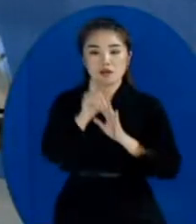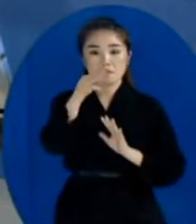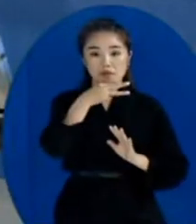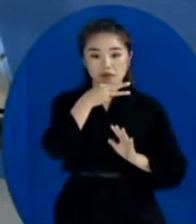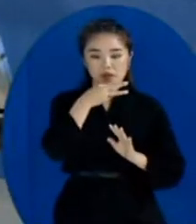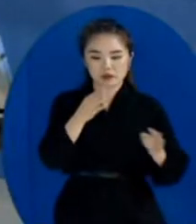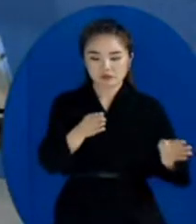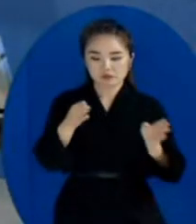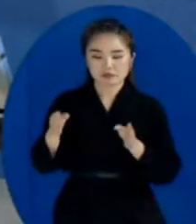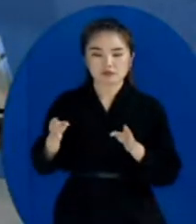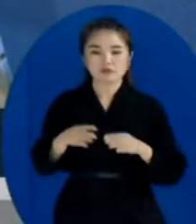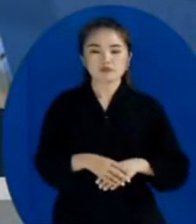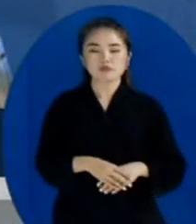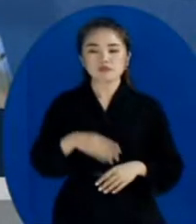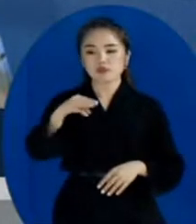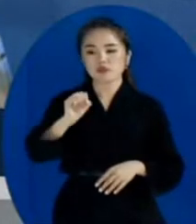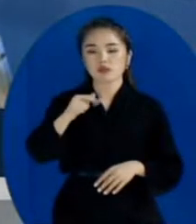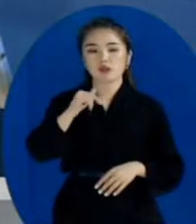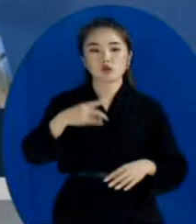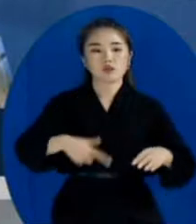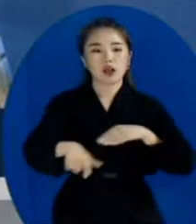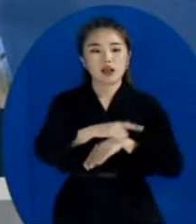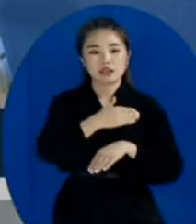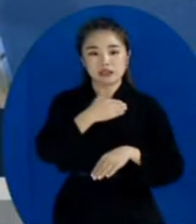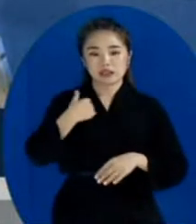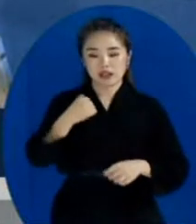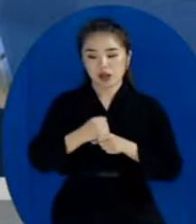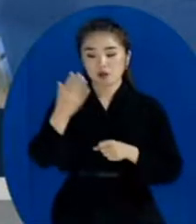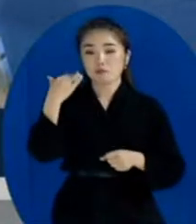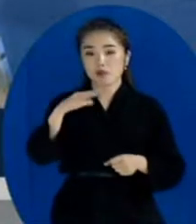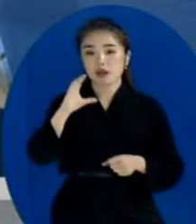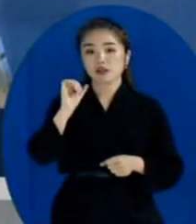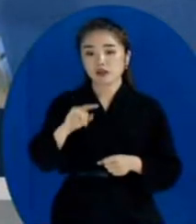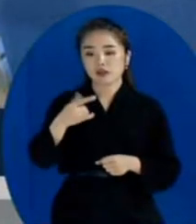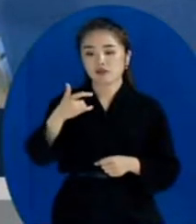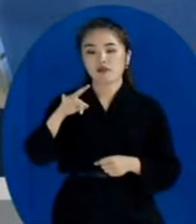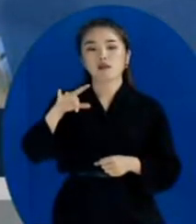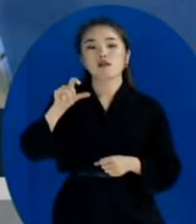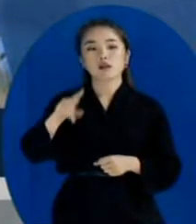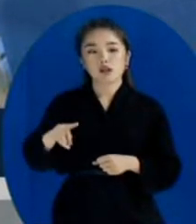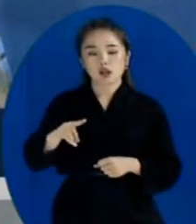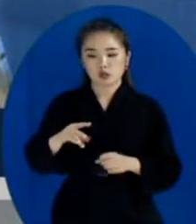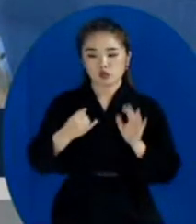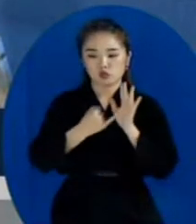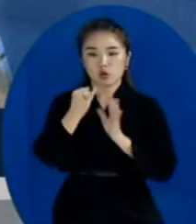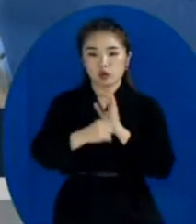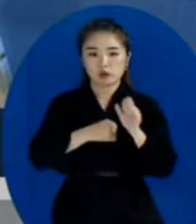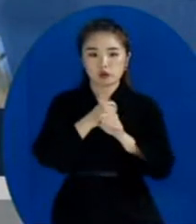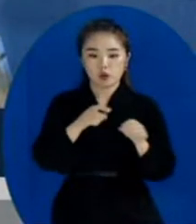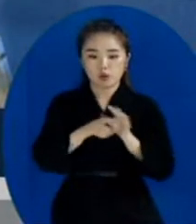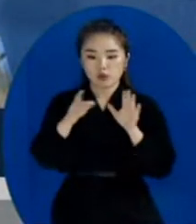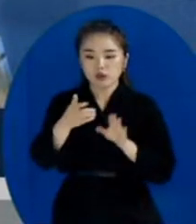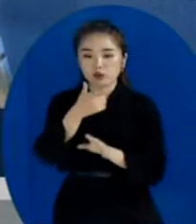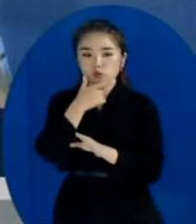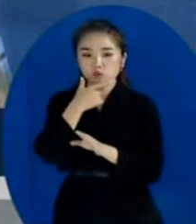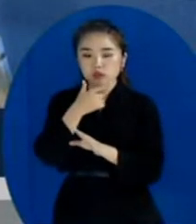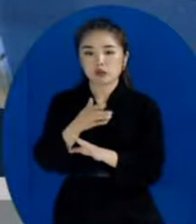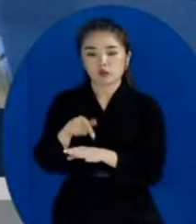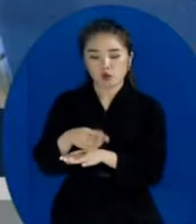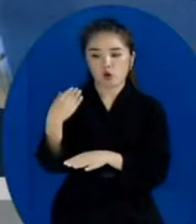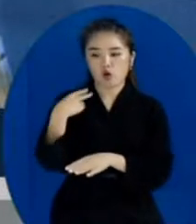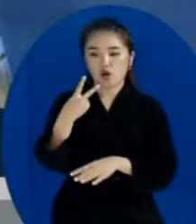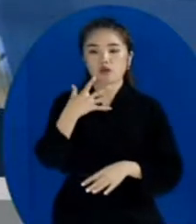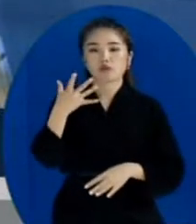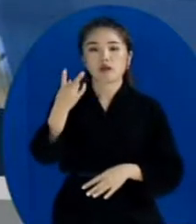хүч дахан их нэмдэг танилцуулъя. Тагнуулын эрхийн газрын даргаар ажиллаж байсан гэрэл бүрэн эрхийн 6 жилийн хугацаагаа дуусгаж чадаагүй өнгөрсөн